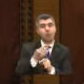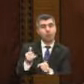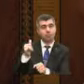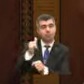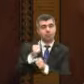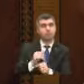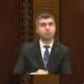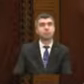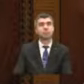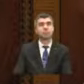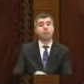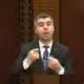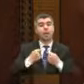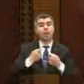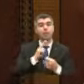السيد رئيس الحكومة،